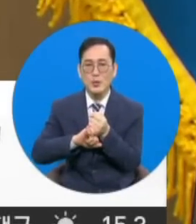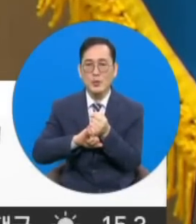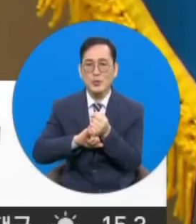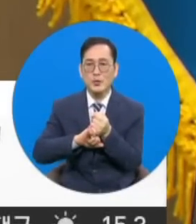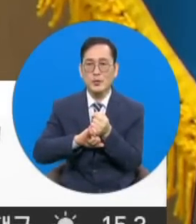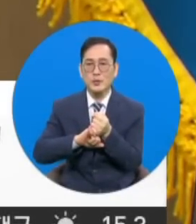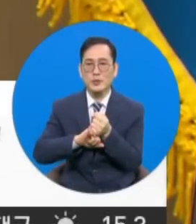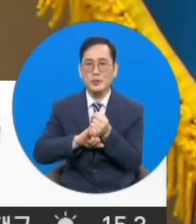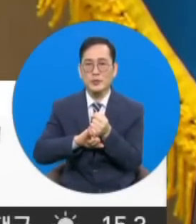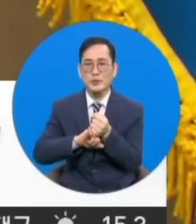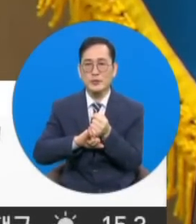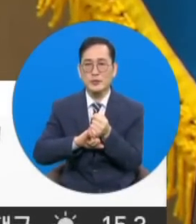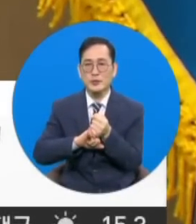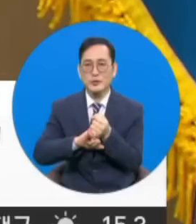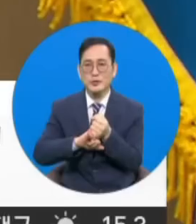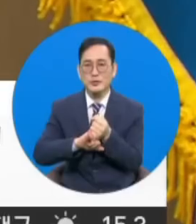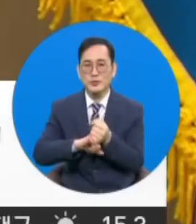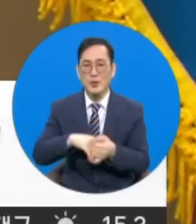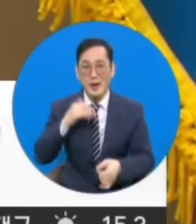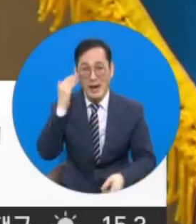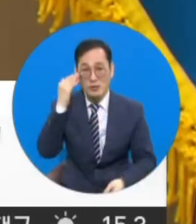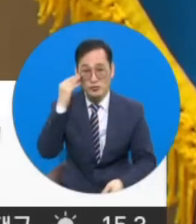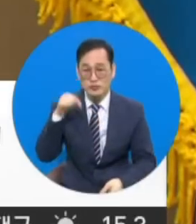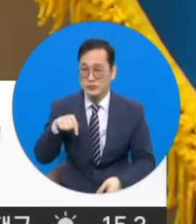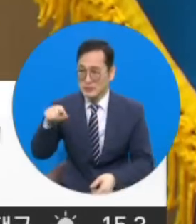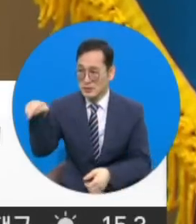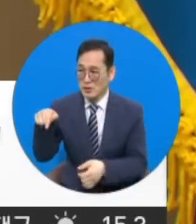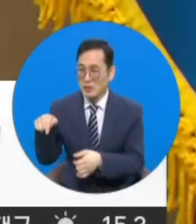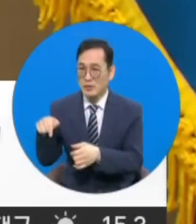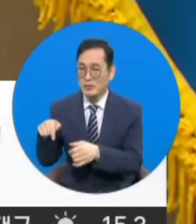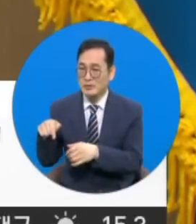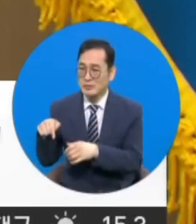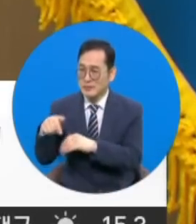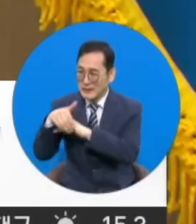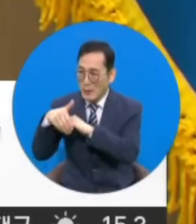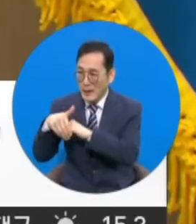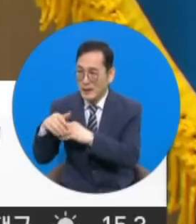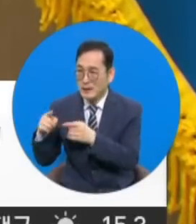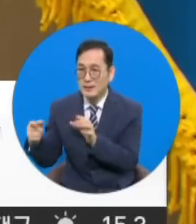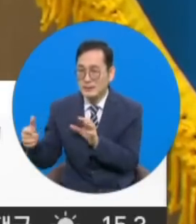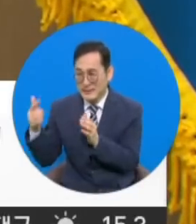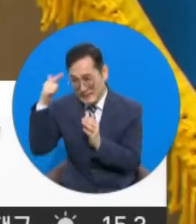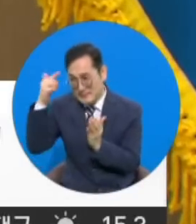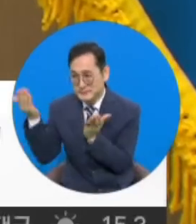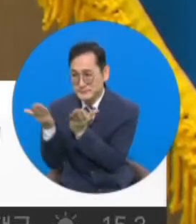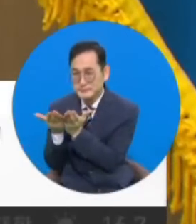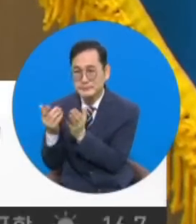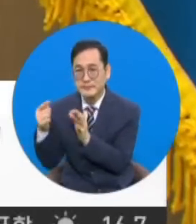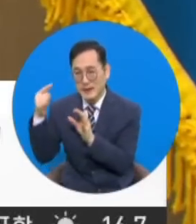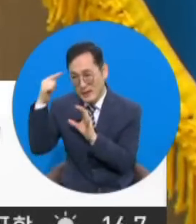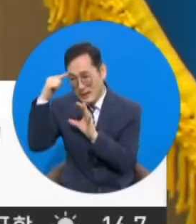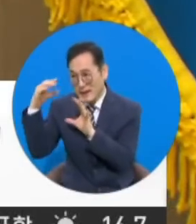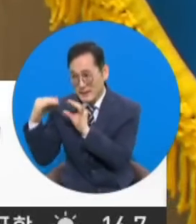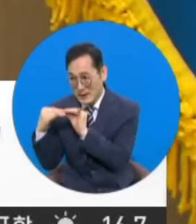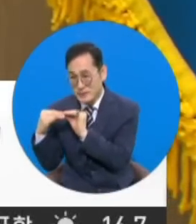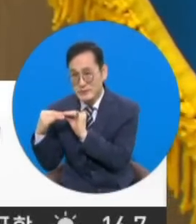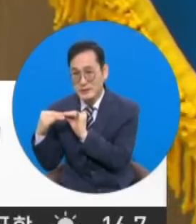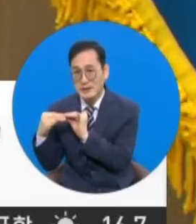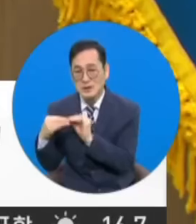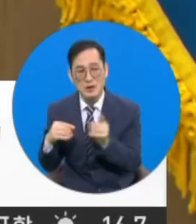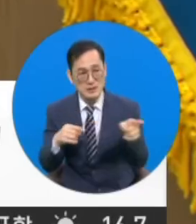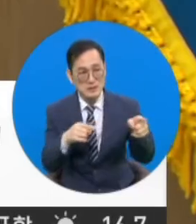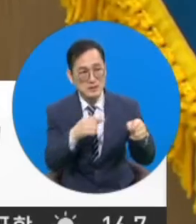자산운용에 관한 공동기획 공동 실행을 통해 확장 억제를 한층 암호화할 수